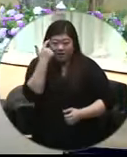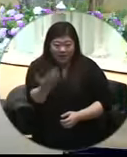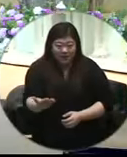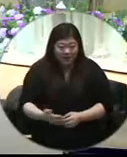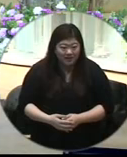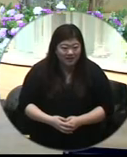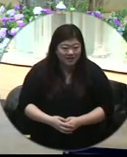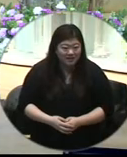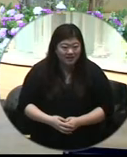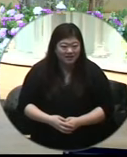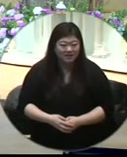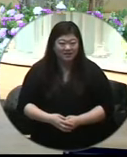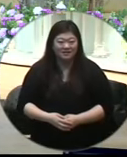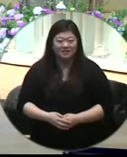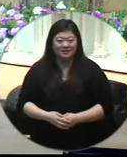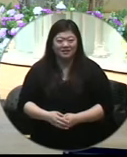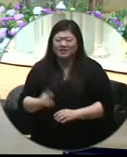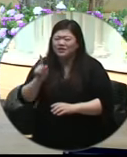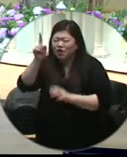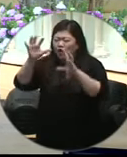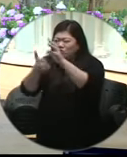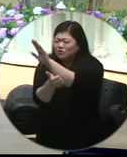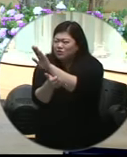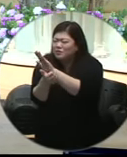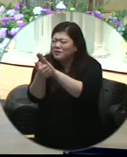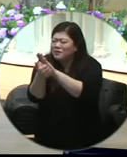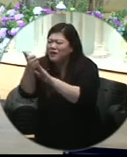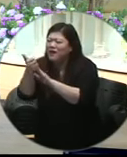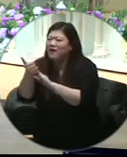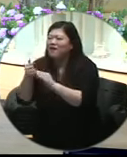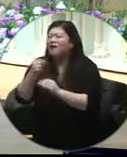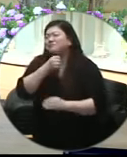둔 자들은 이렇게 취미가 달라요.